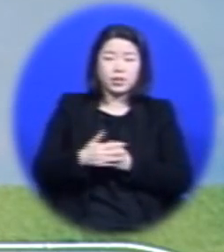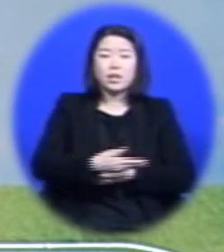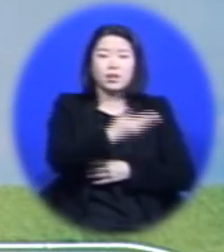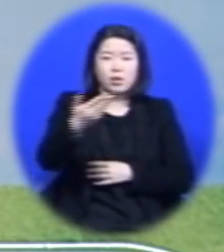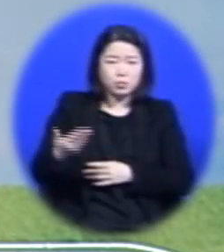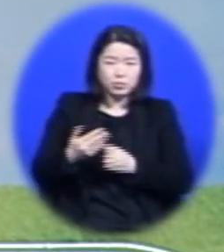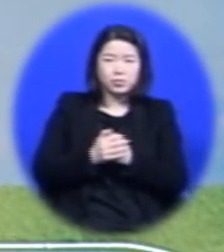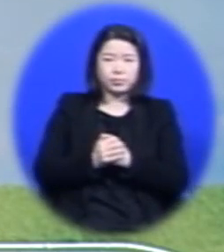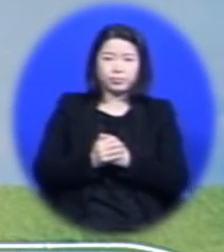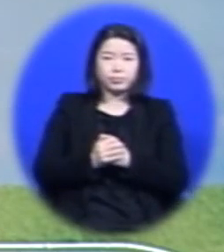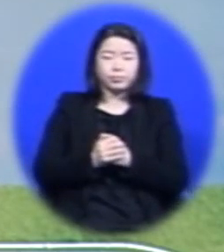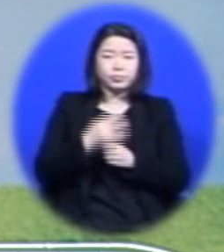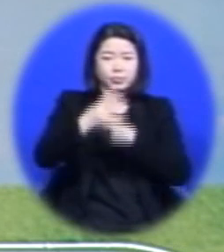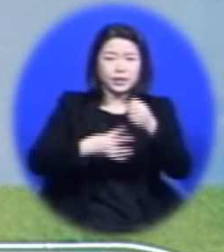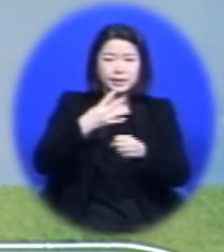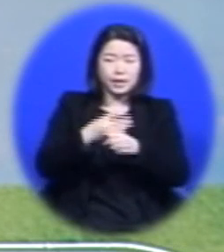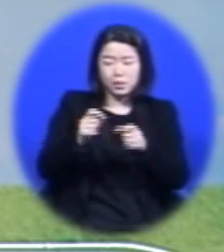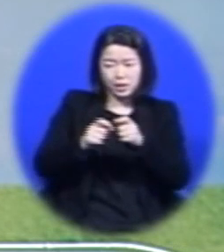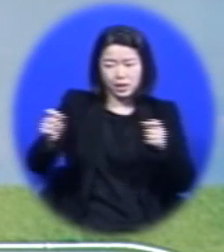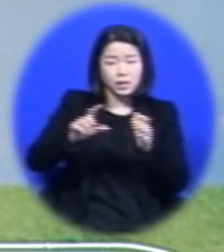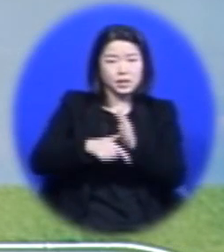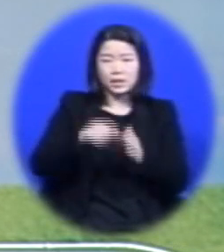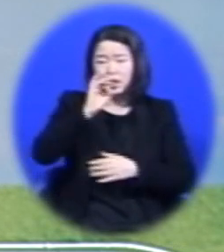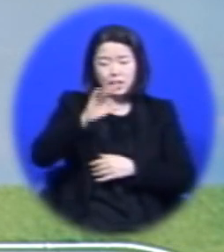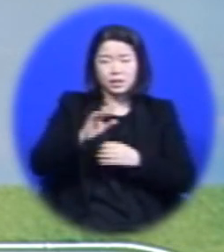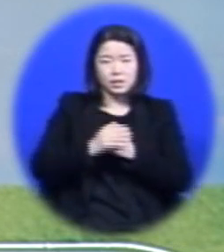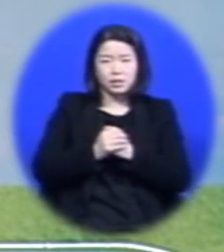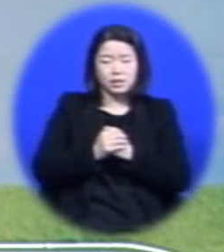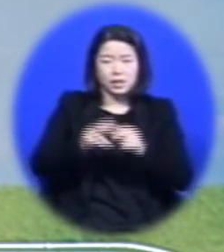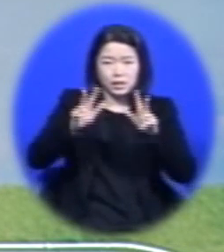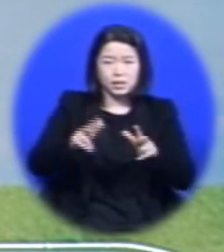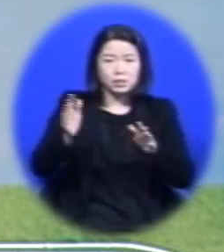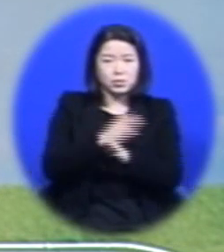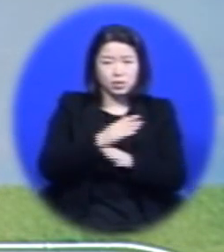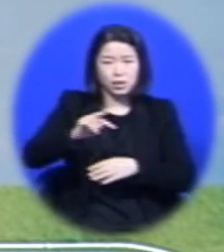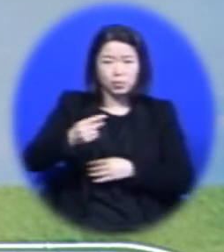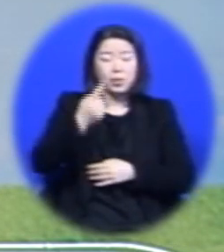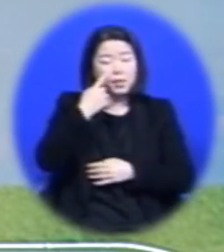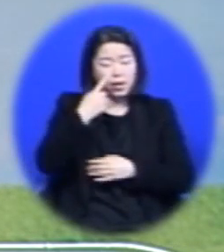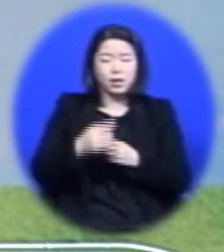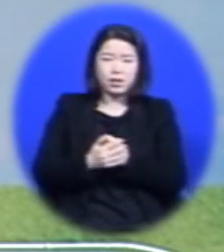여러분 자녀 널 마 긴 기간 아니잖아요 그죠 지금부터라도 해보세요